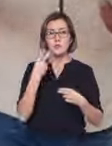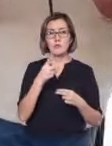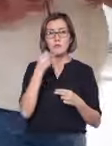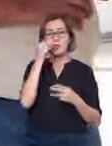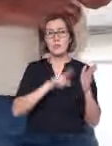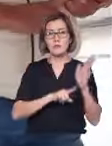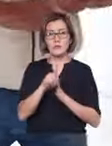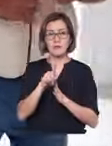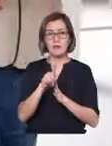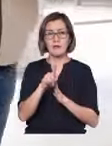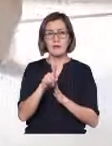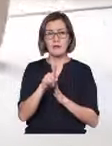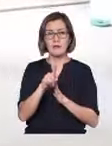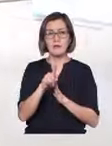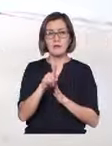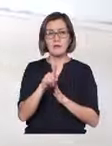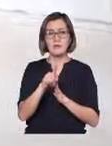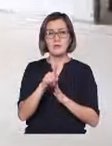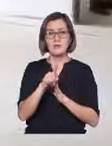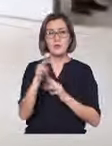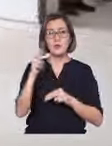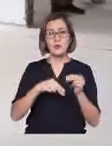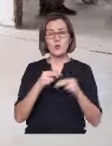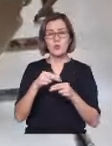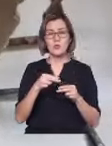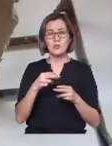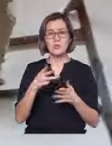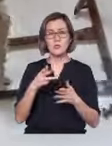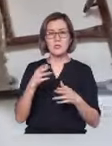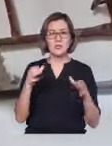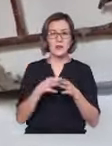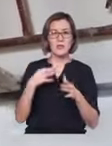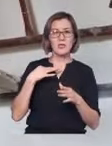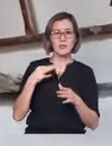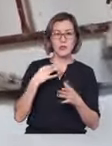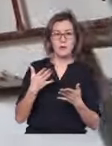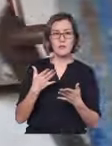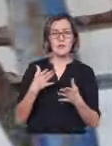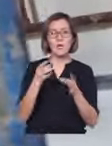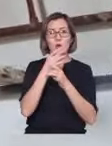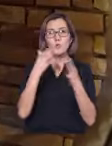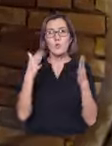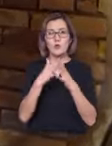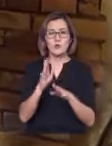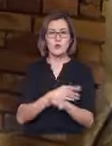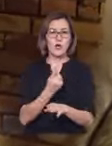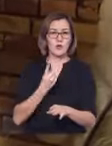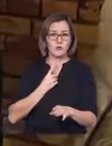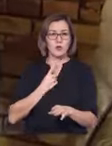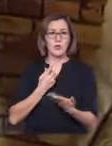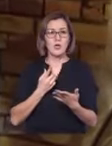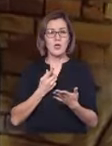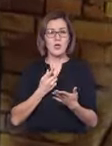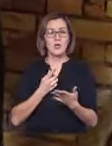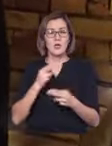жылы басталғанын атап өтті. Жауапсыз мердігер салдарынан халық бұл мәдениет үйінің ашылуын ұзақ күтті. Сондықтан